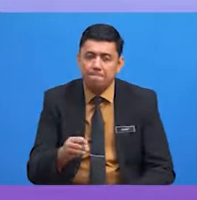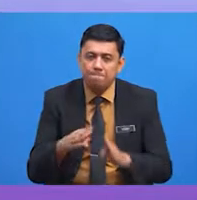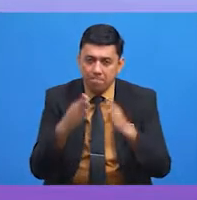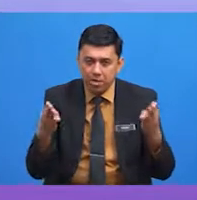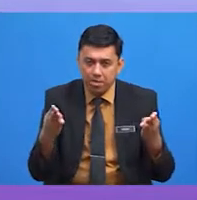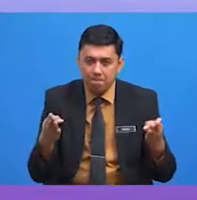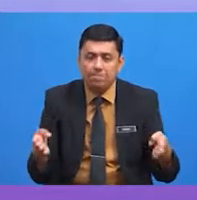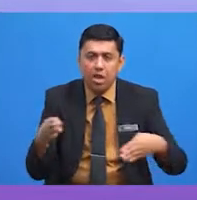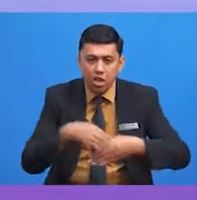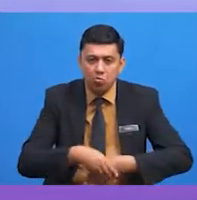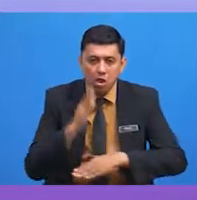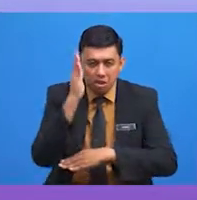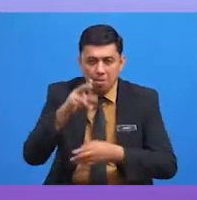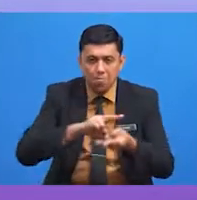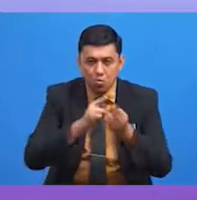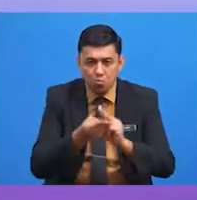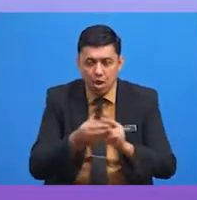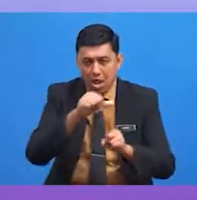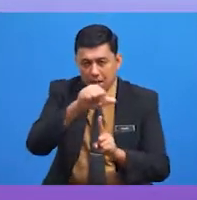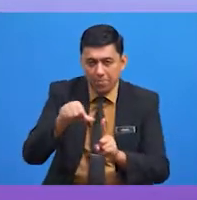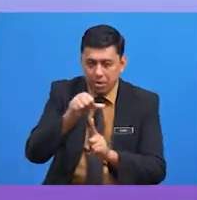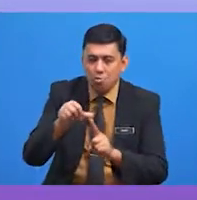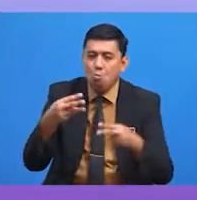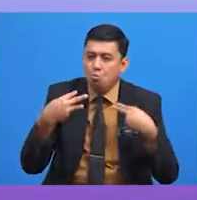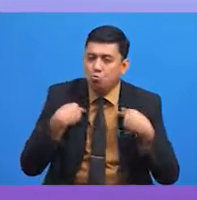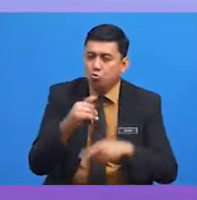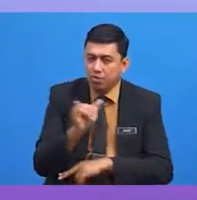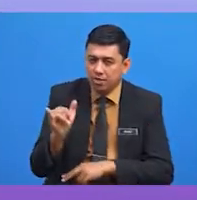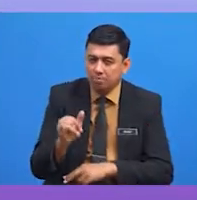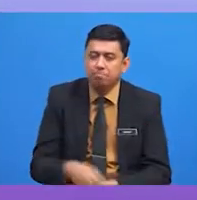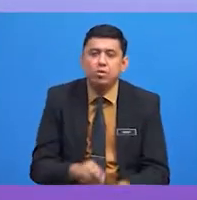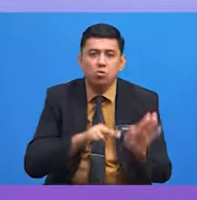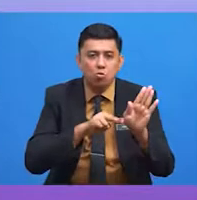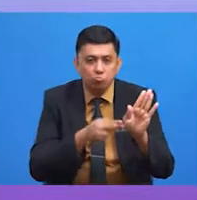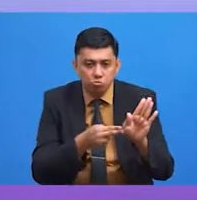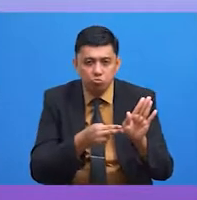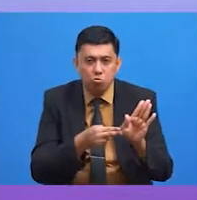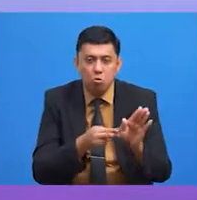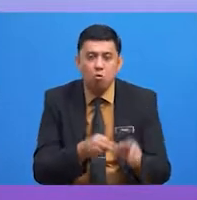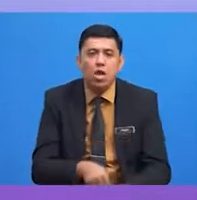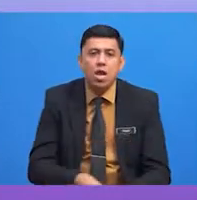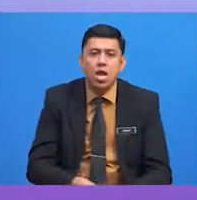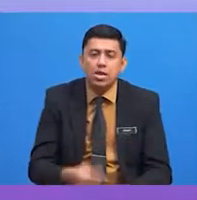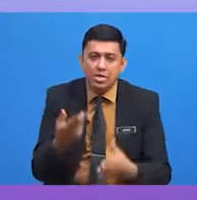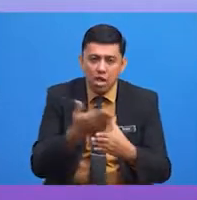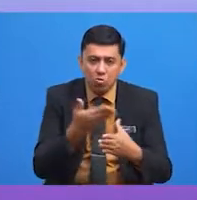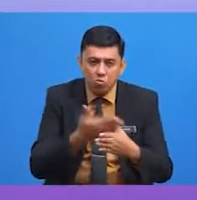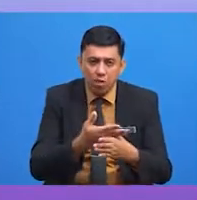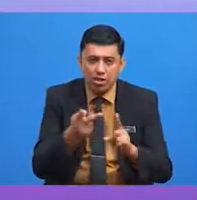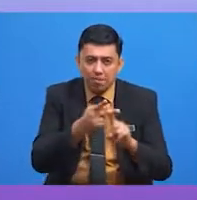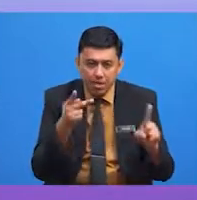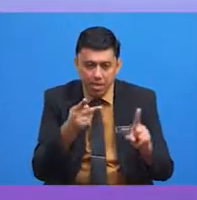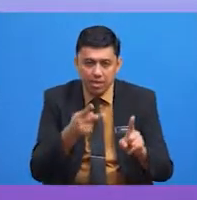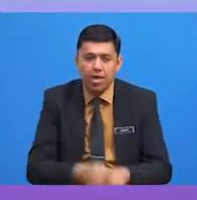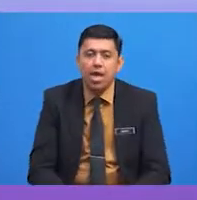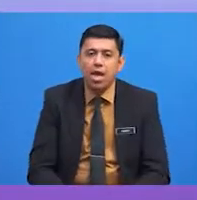akan berubah apabila wujudnya unsur gangguan daripada